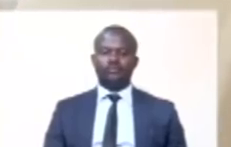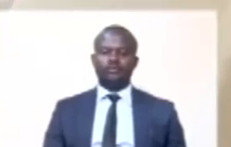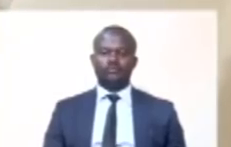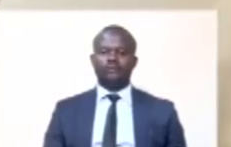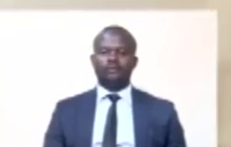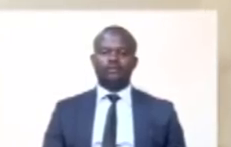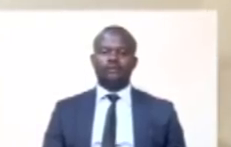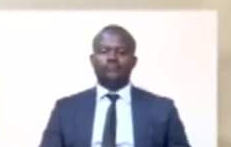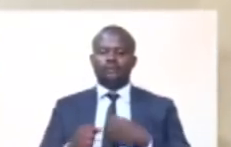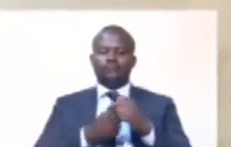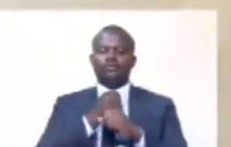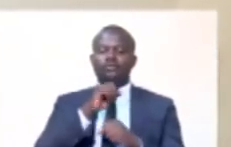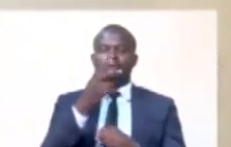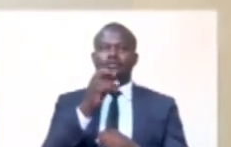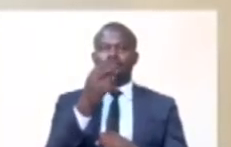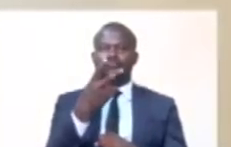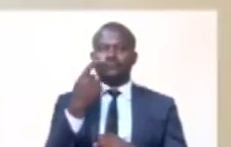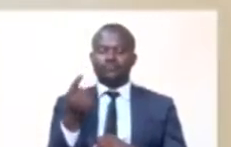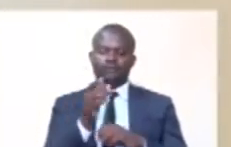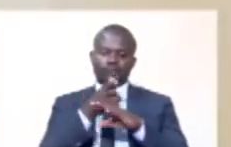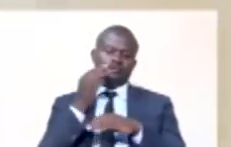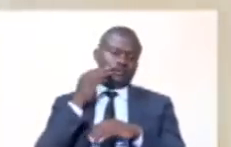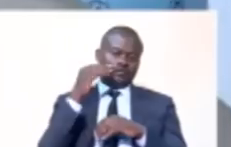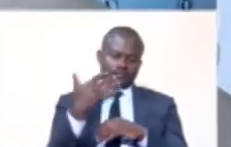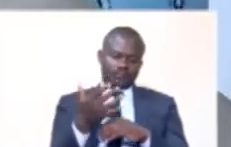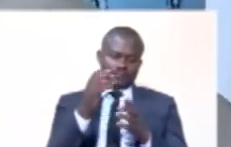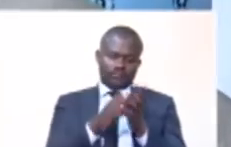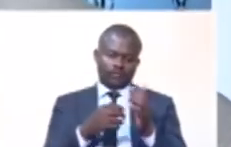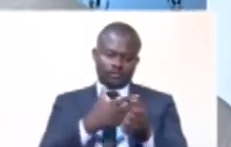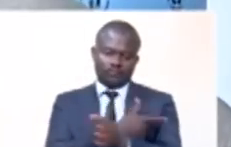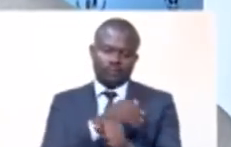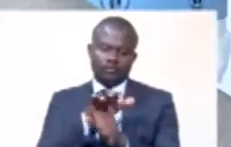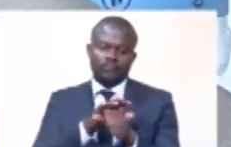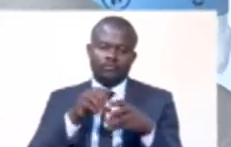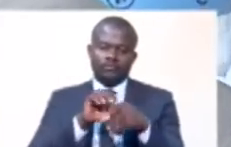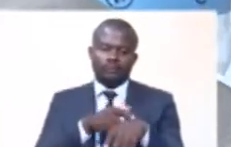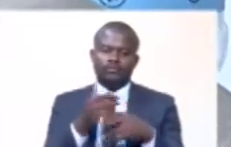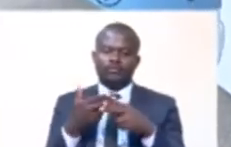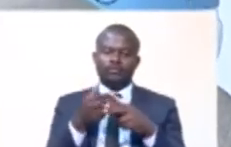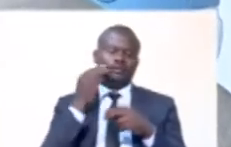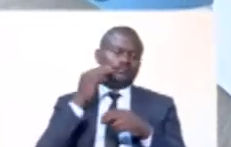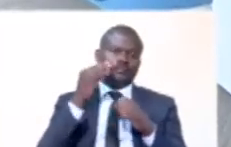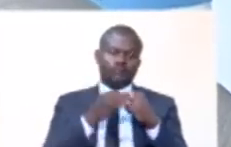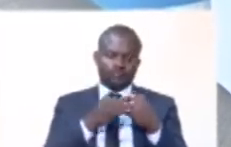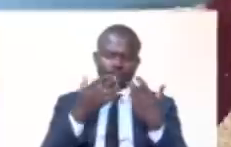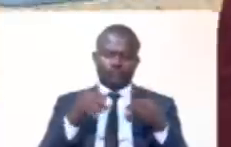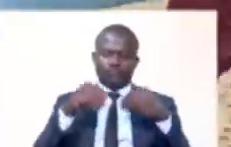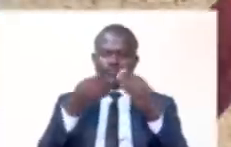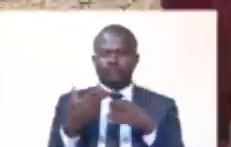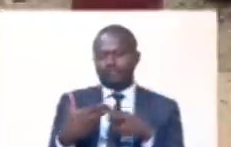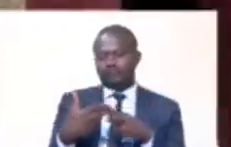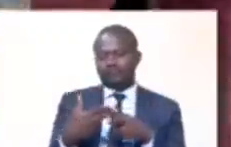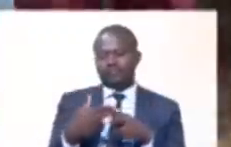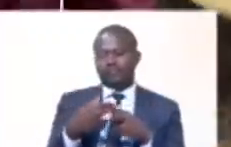Umwaka wa 2021 ugiye kurangira, abakaba miliyoni 5 n'igice bakingiye byuzuye, mu gihe hafi miliyoni 8 bamaze guhabwa byibura dozi